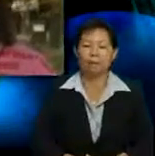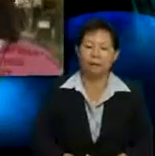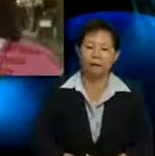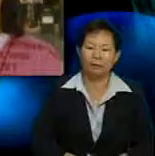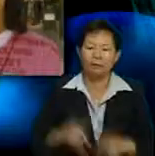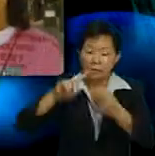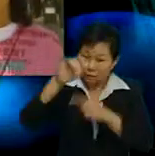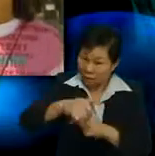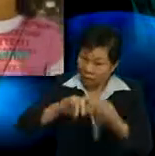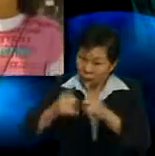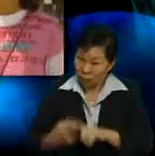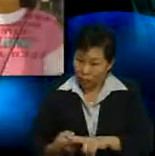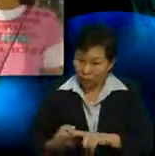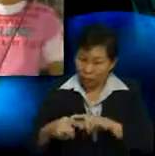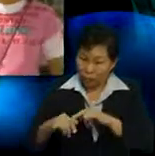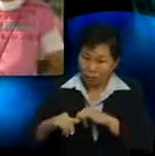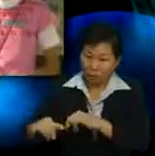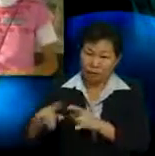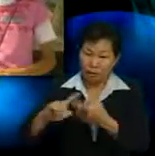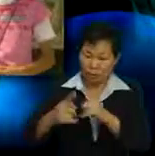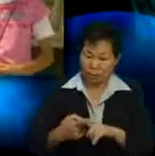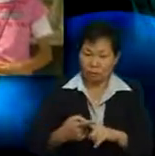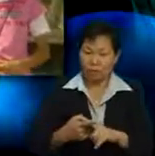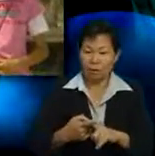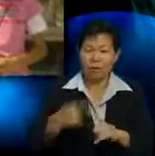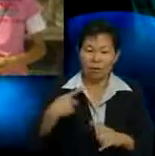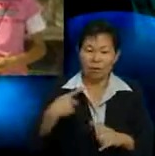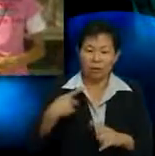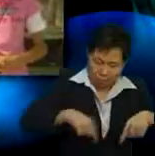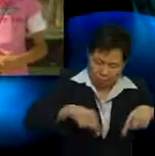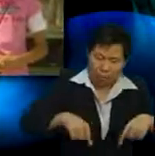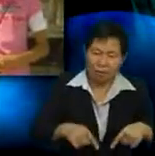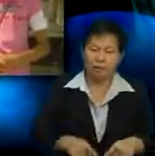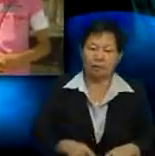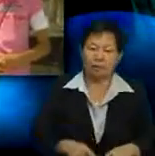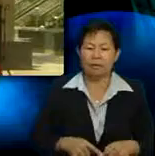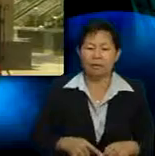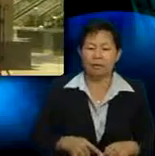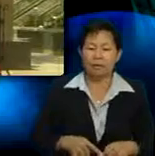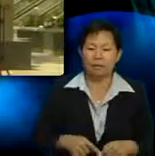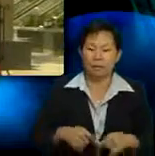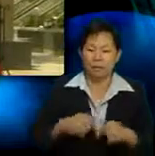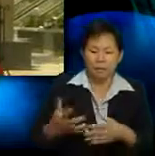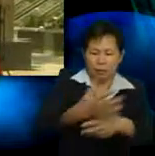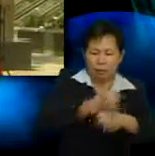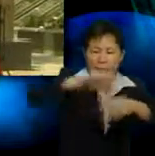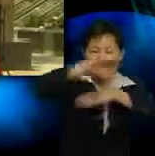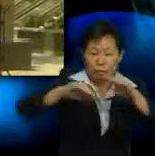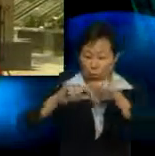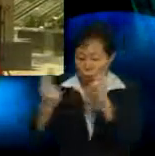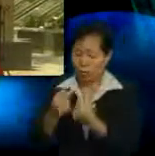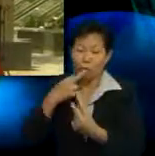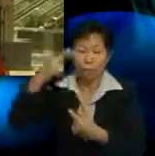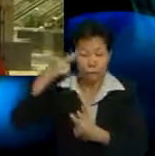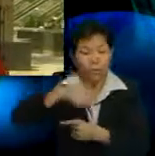Ya kawan-kawan, itulah pandangan ringkas dan benas yang sempat kami rakamkan. Secara ringkasnya boleh disimpulkan bahawa semua golongan